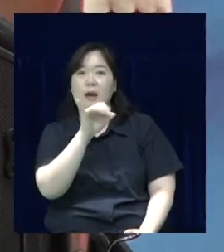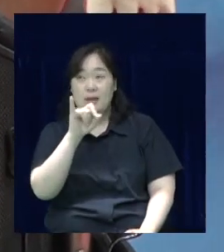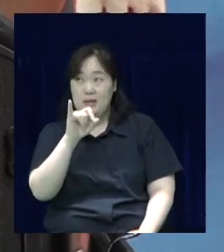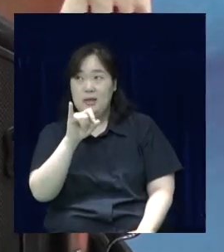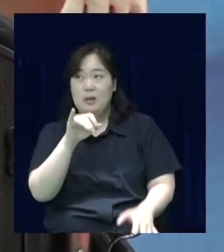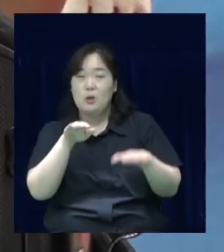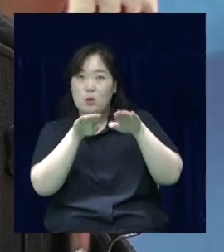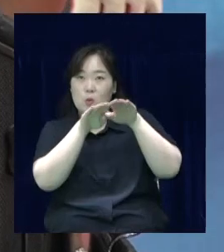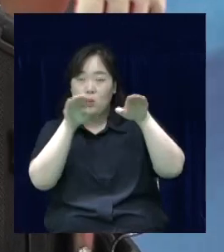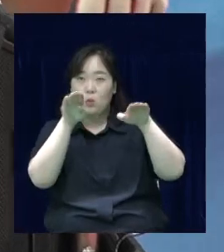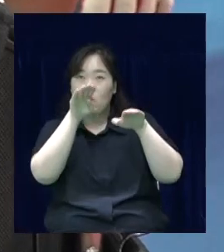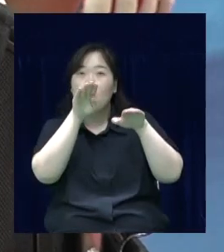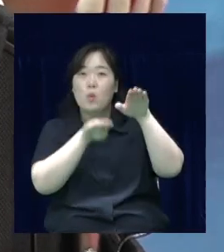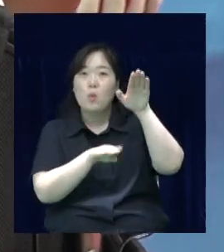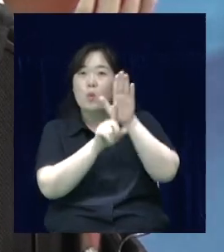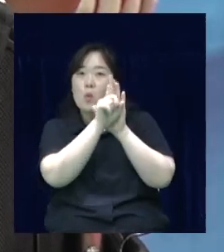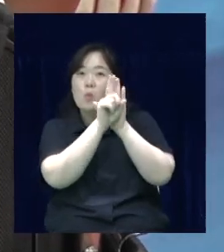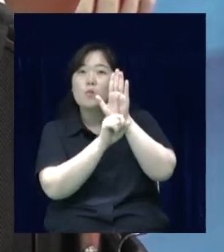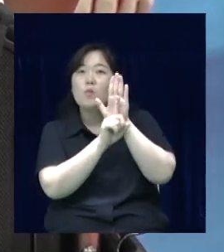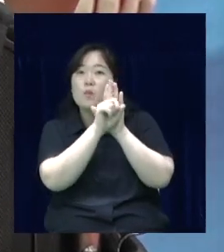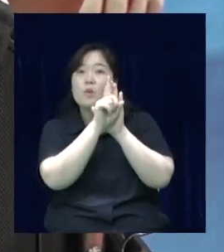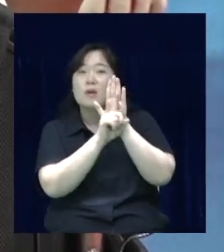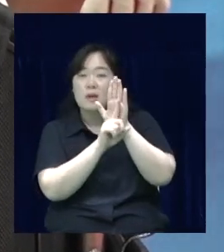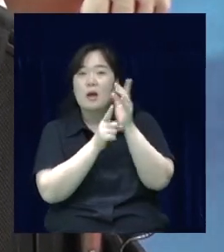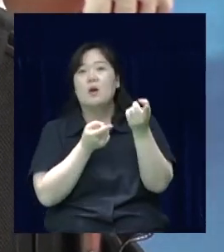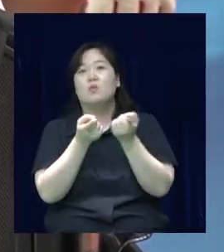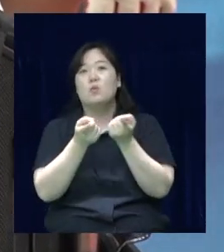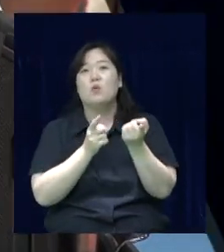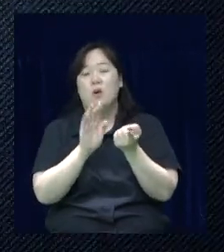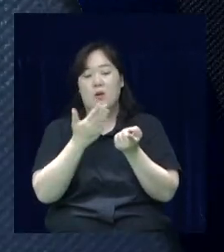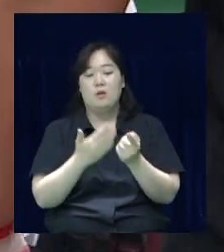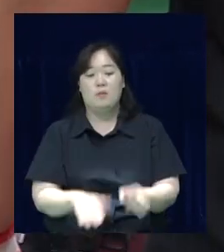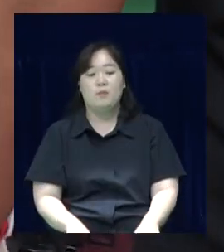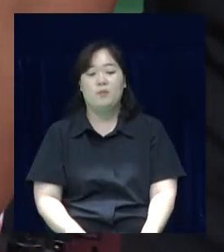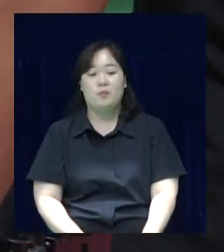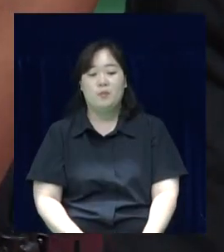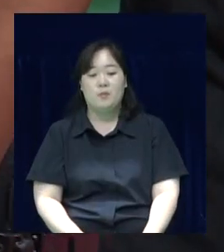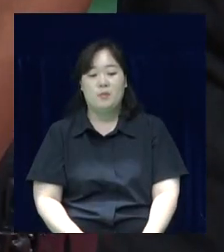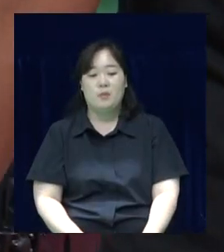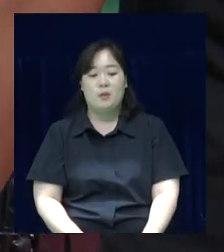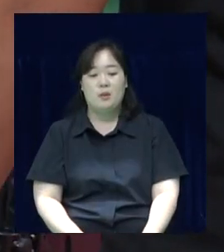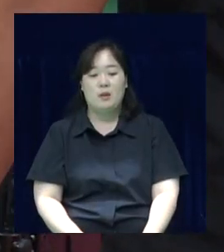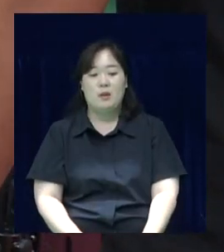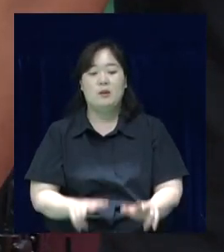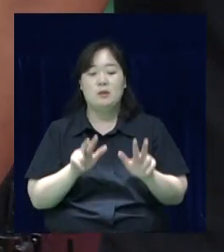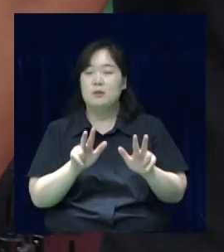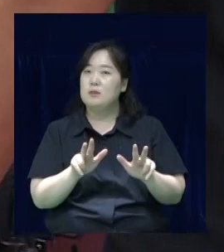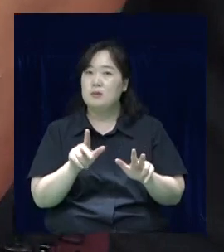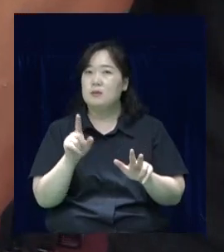자, 지금은 계속해서 조정이 좀 이어지고 있는 상황이고요.